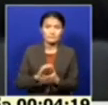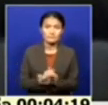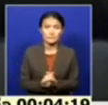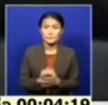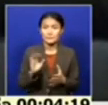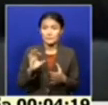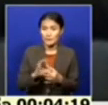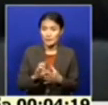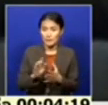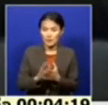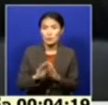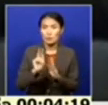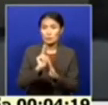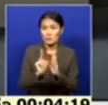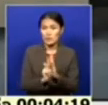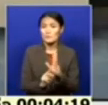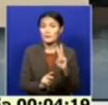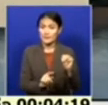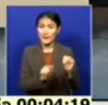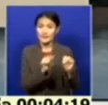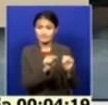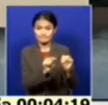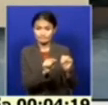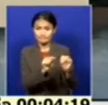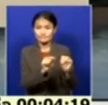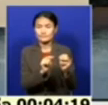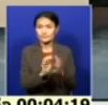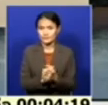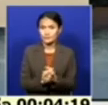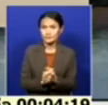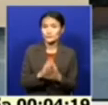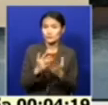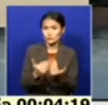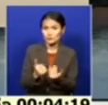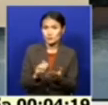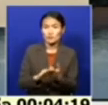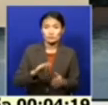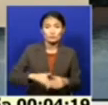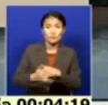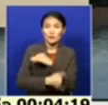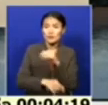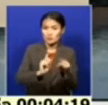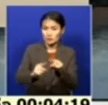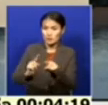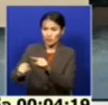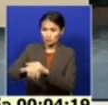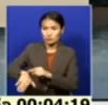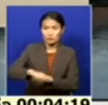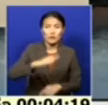บในมุมนี้นะฮะให้เห็นว่ามีของจริงที่ได้เกิดขึ้นแล้วมีการได้คุยกันถึง